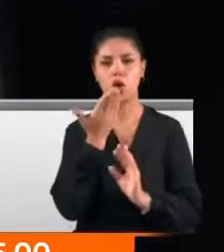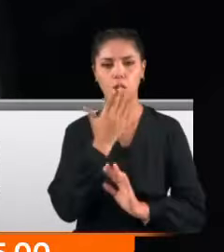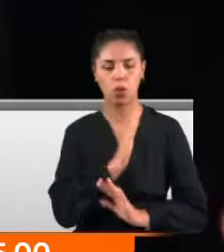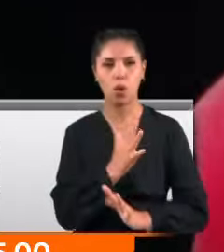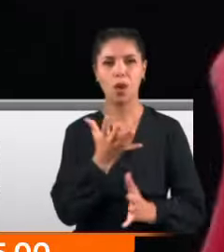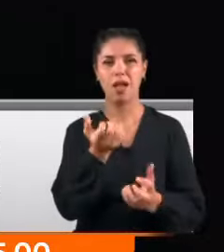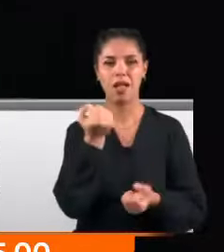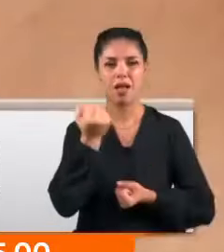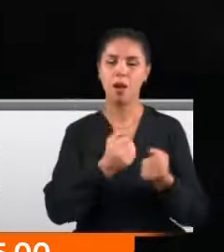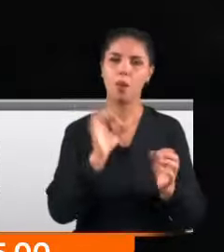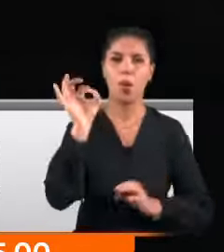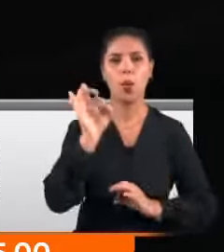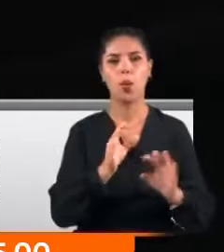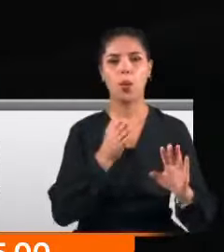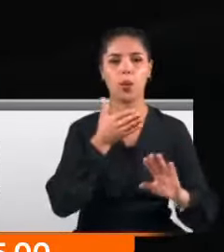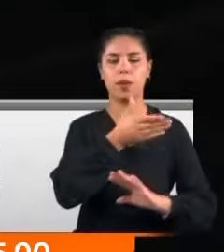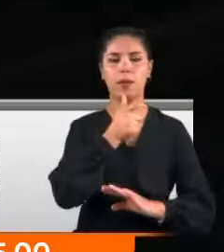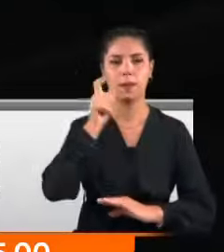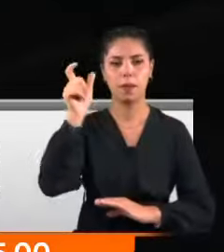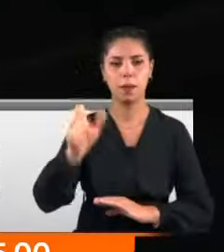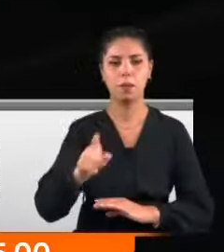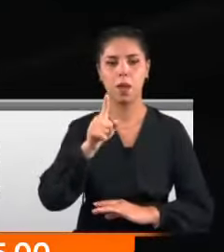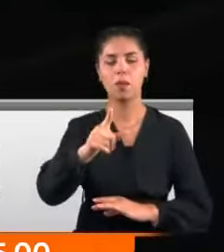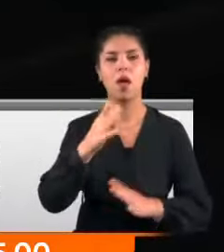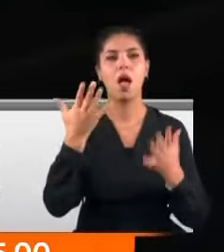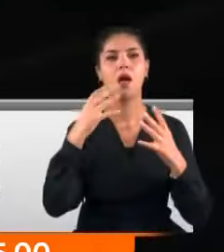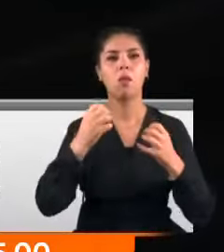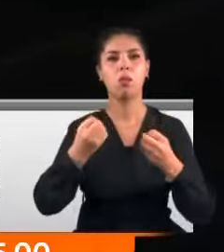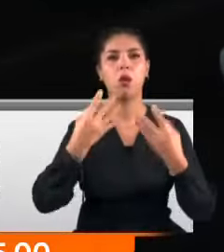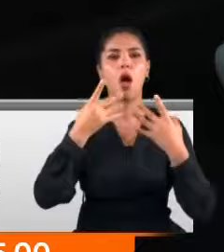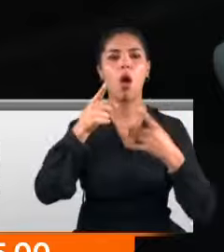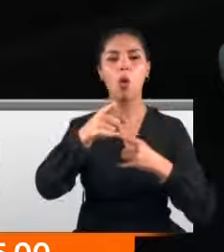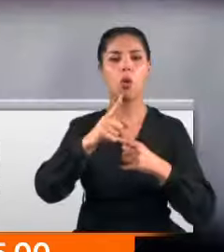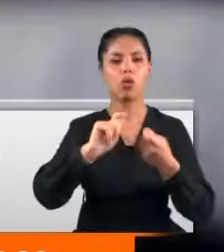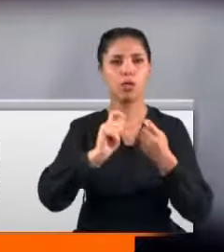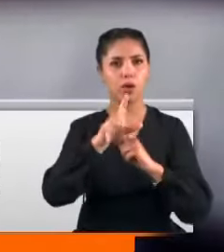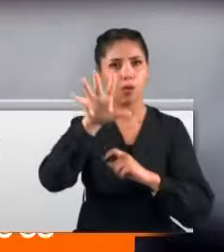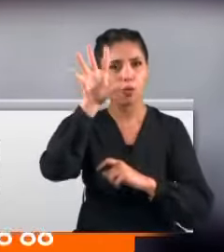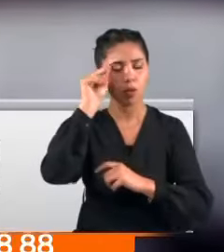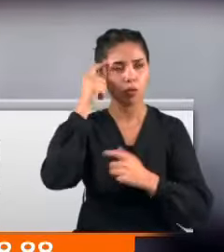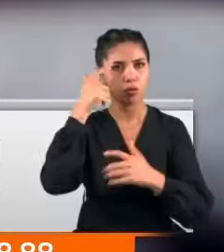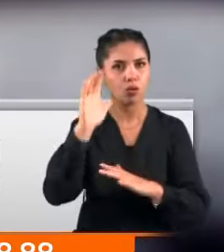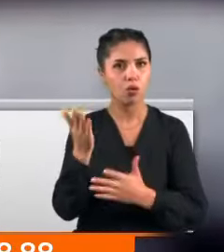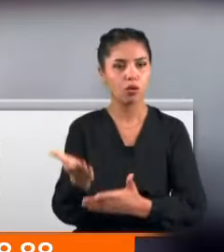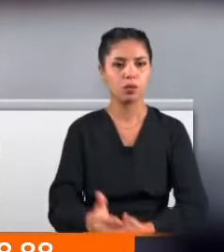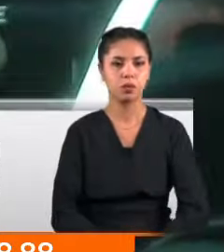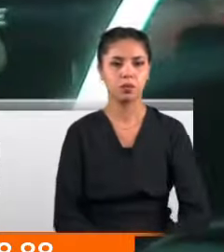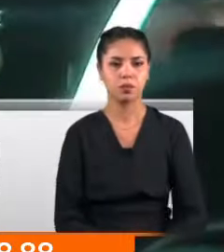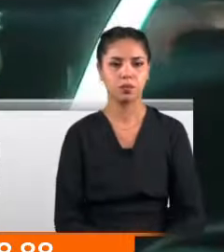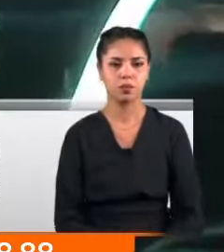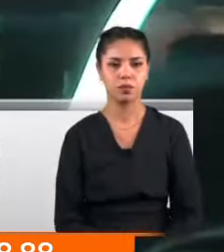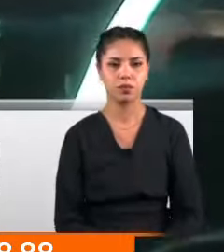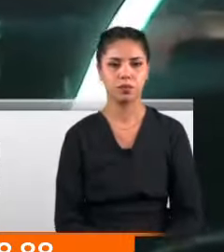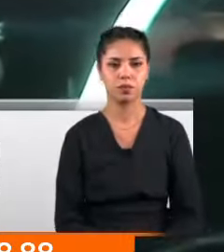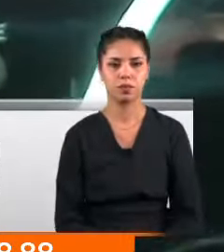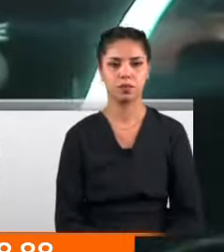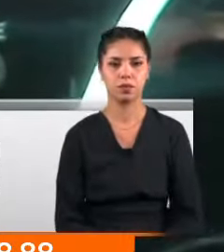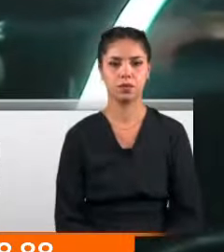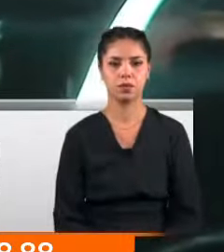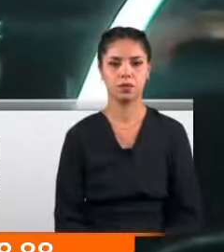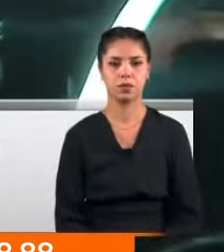alacağı aracı ekspertize soktu hava yastığının değiştiğini öğrenince şoke oldu bilginiz olsun abi yani hatasız